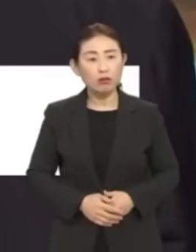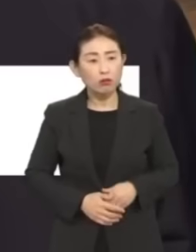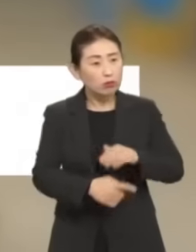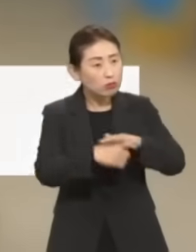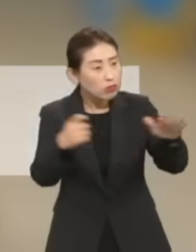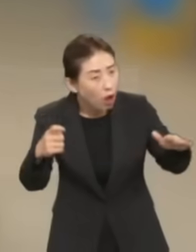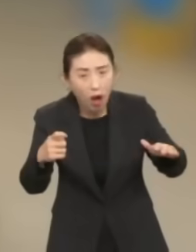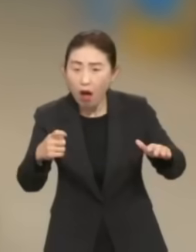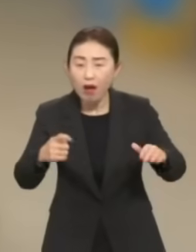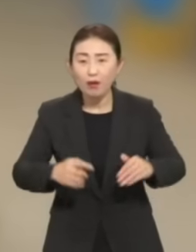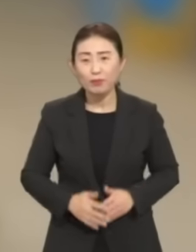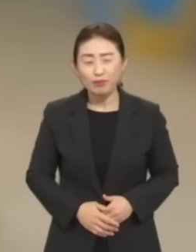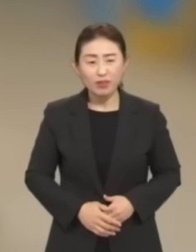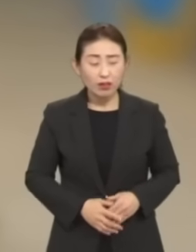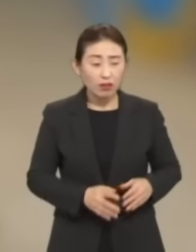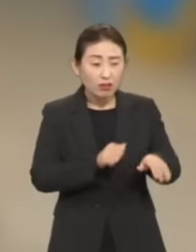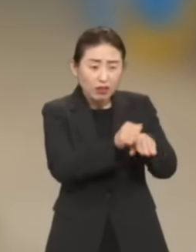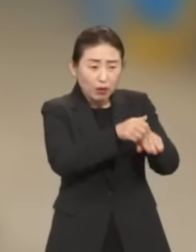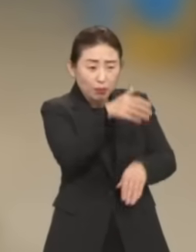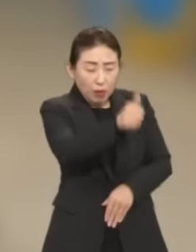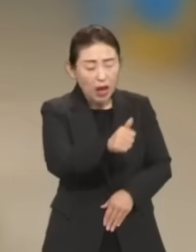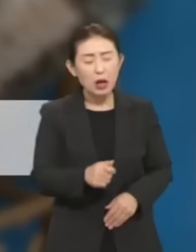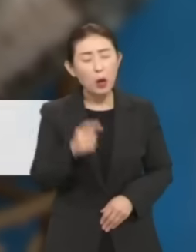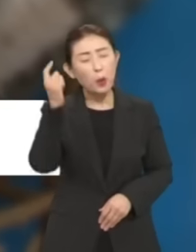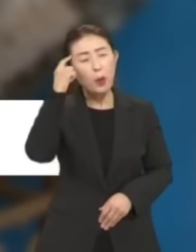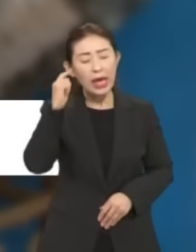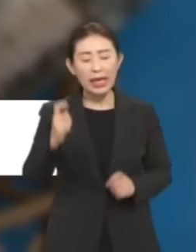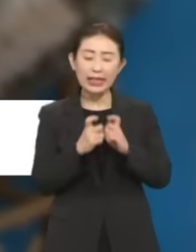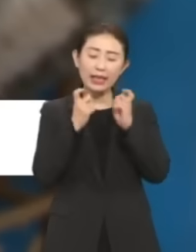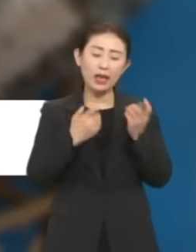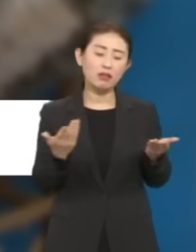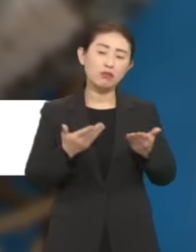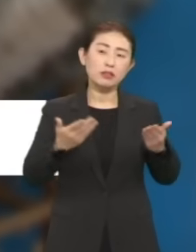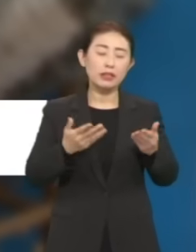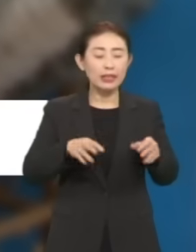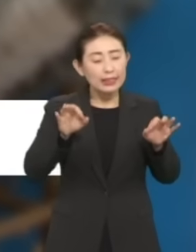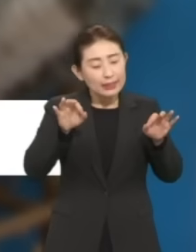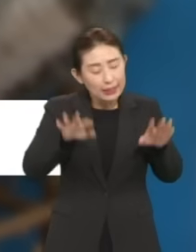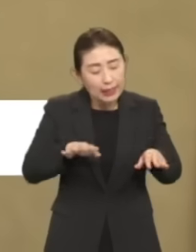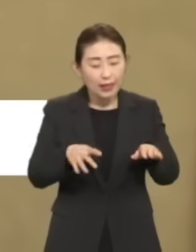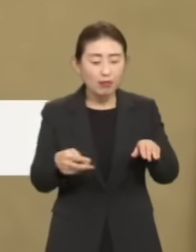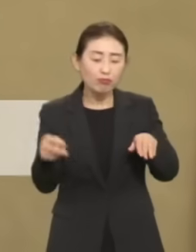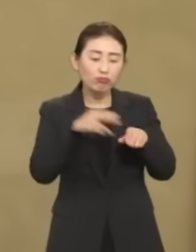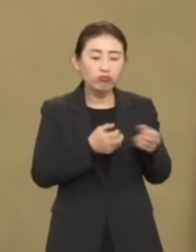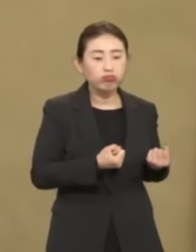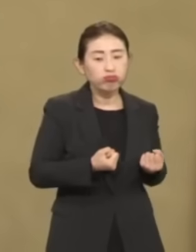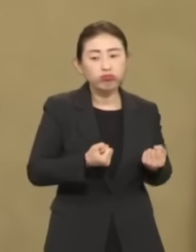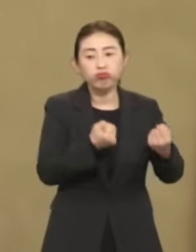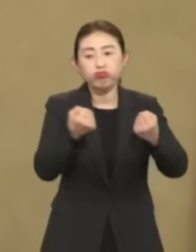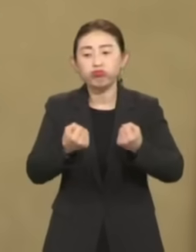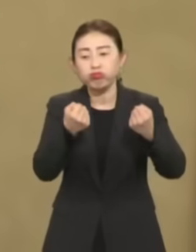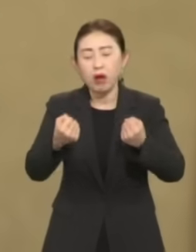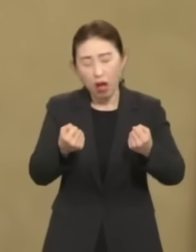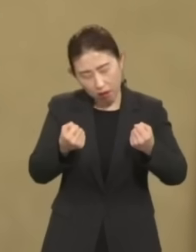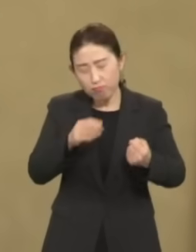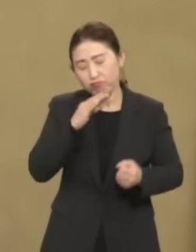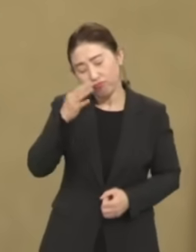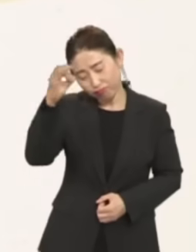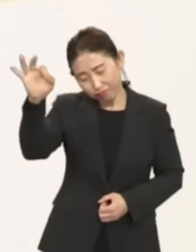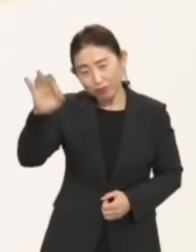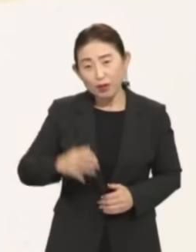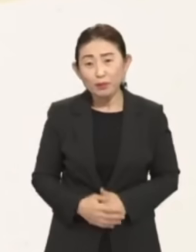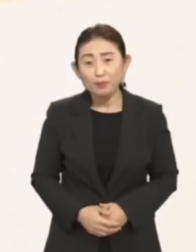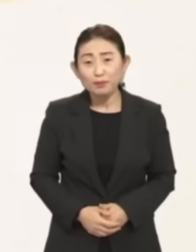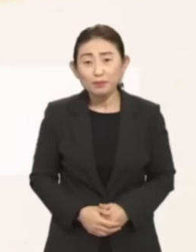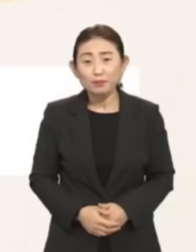차량인가? 세차장 업체 대표는 개인적인 일을 보기 위해 잠시 고객의 차를 이용했다고 인정했습니다.